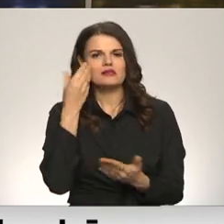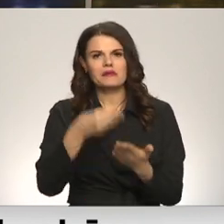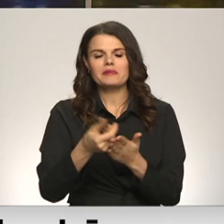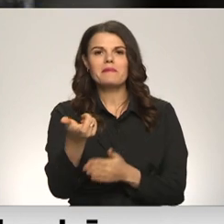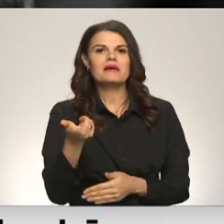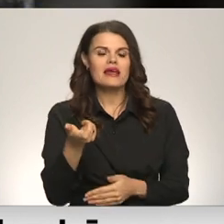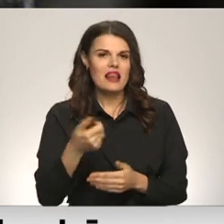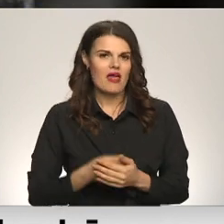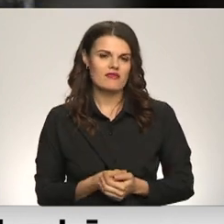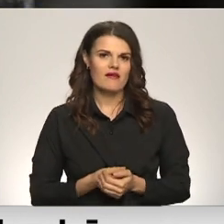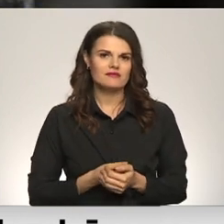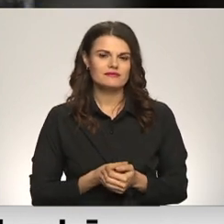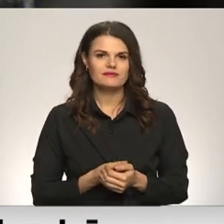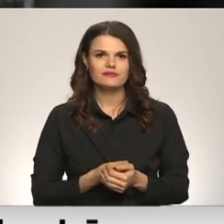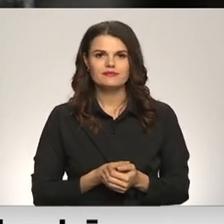Vareikaite.